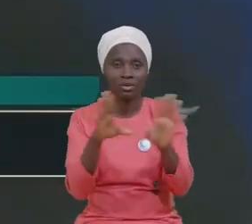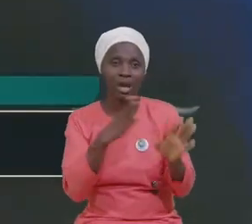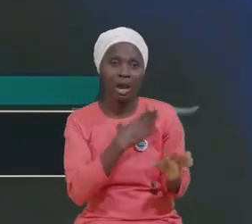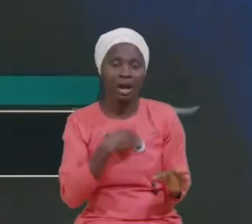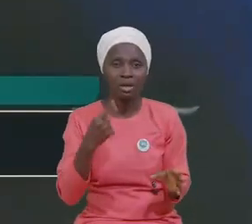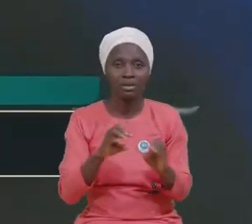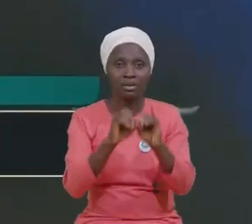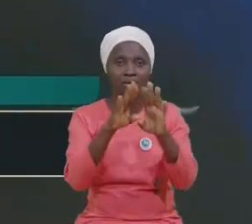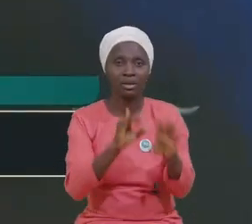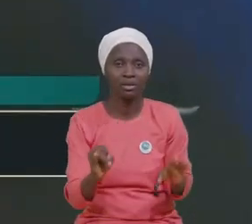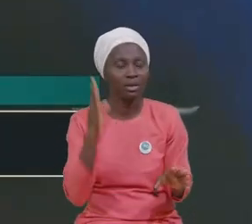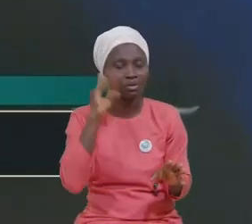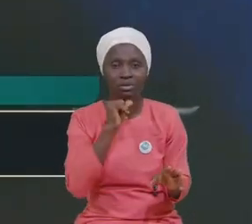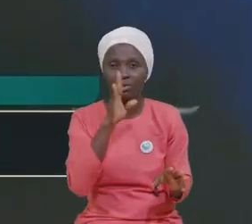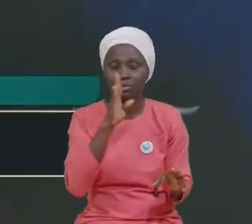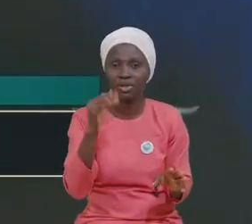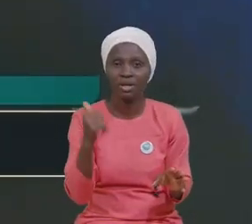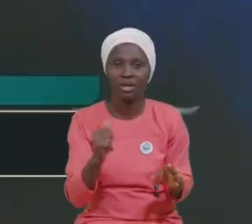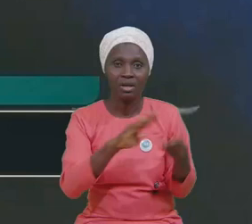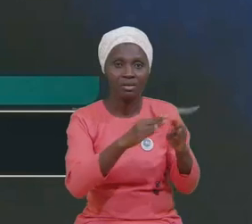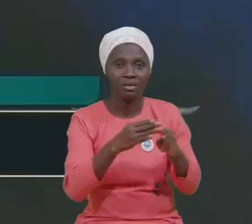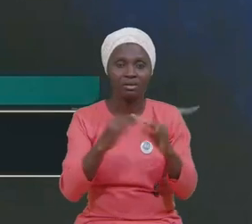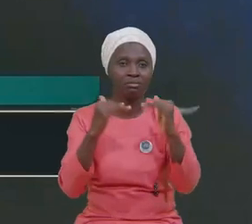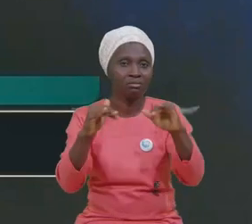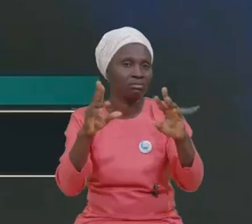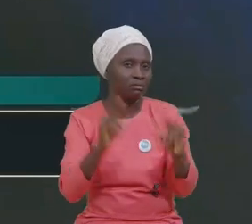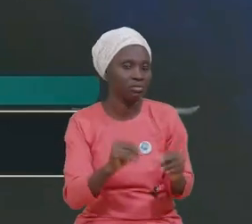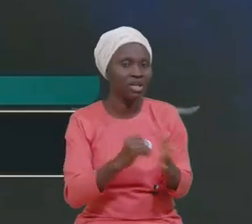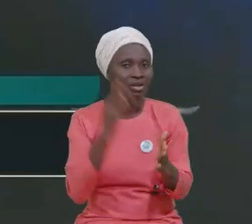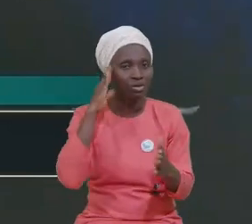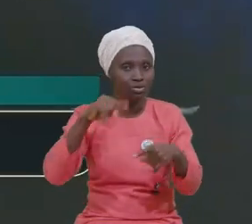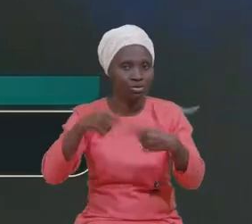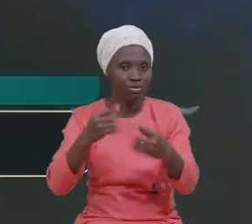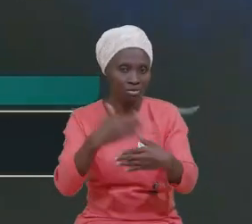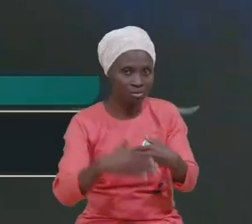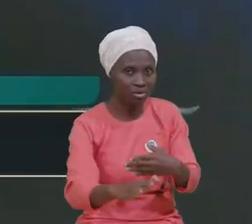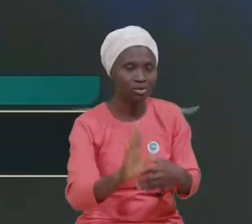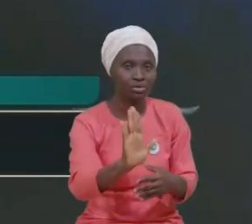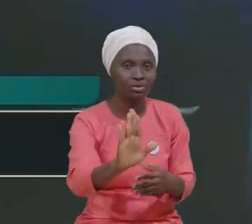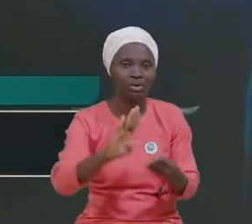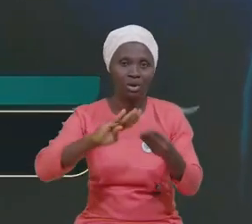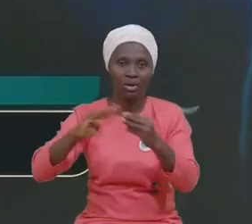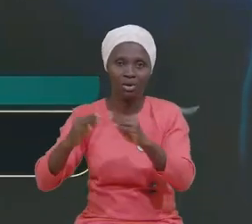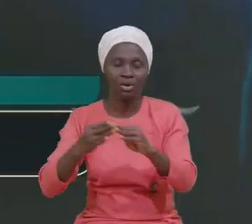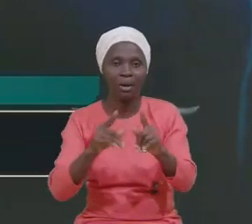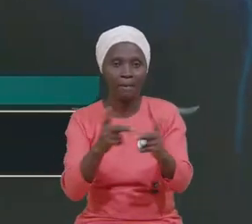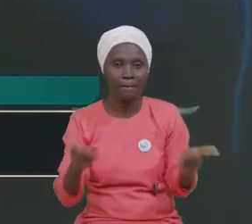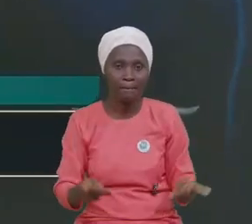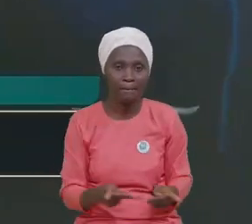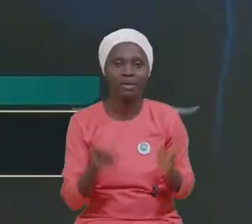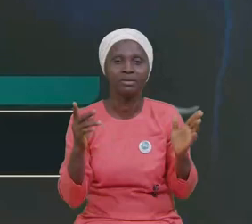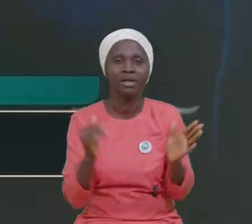la lumière ne sera pas une chose locale. Ça va aller au-delà de ta